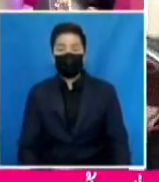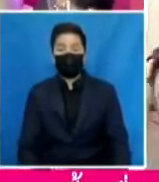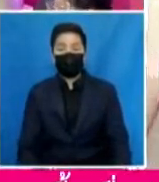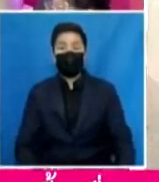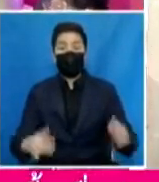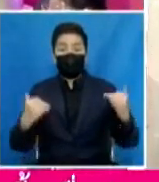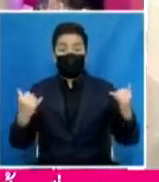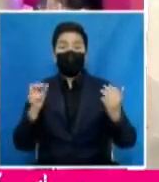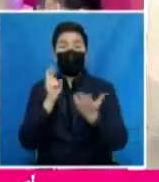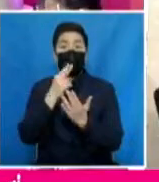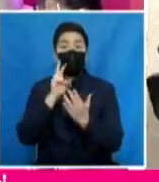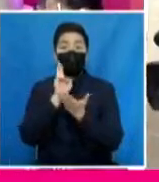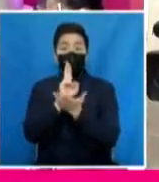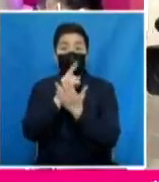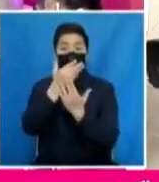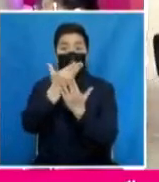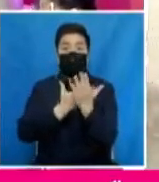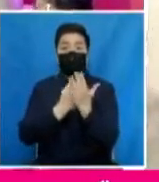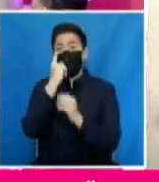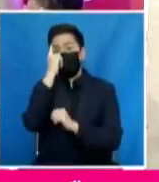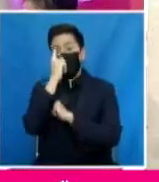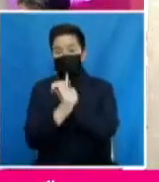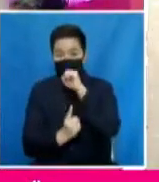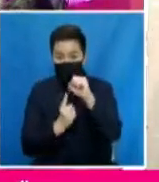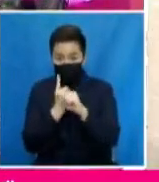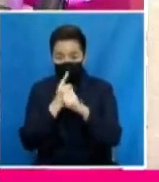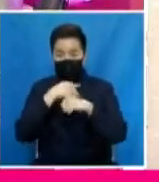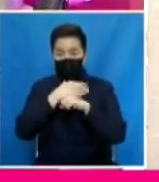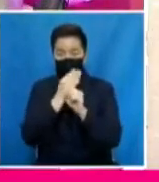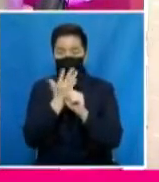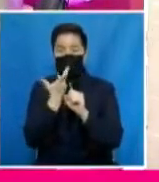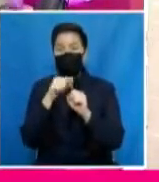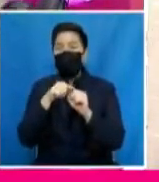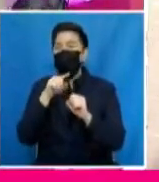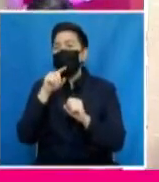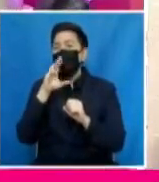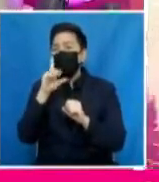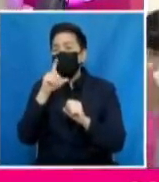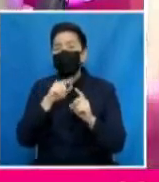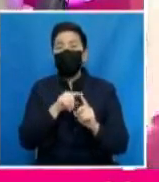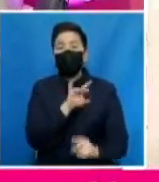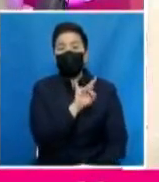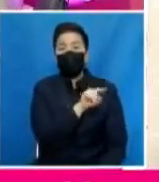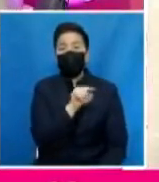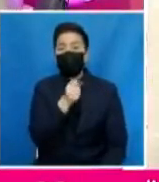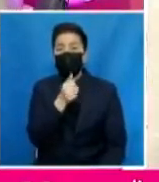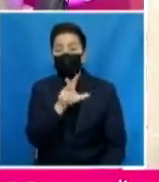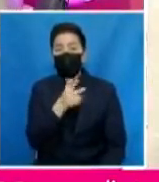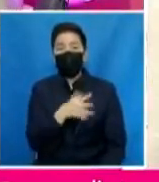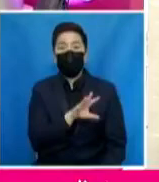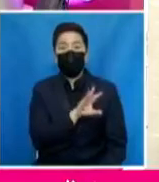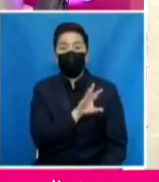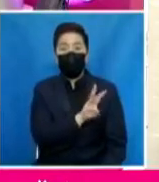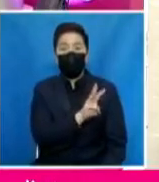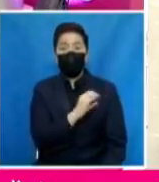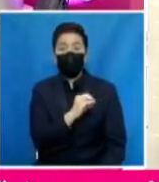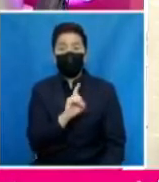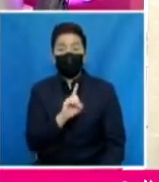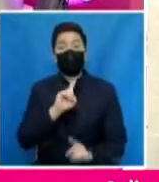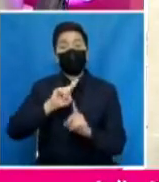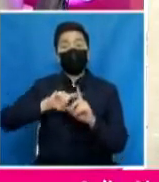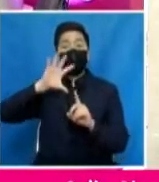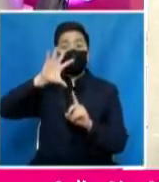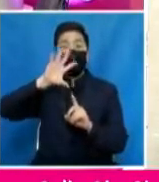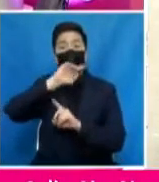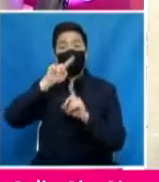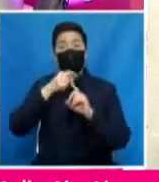การออกรางวัลสลากออมสินพิเศษ1ปีงวดที่8ถึงงวดที่13และงวดที่601ประจำวันที่16พฤษ